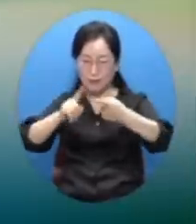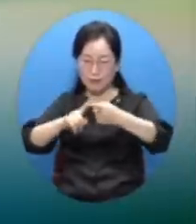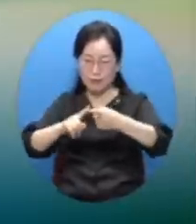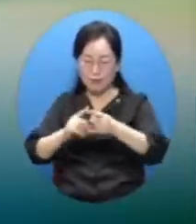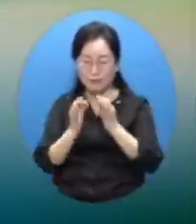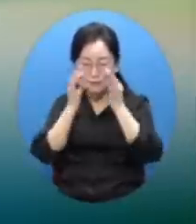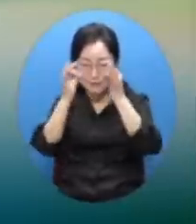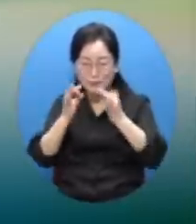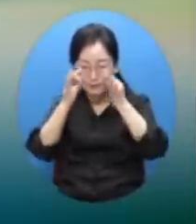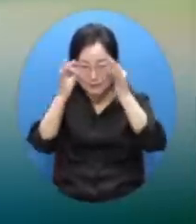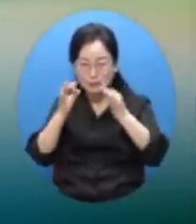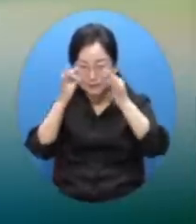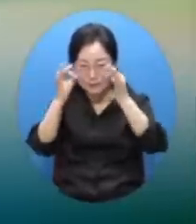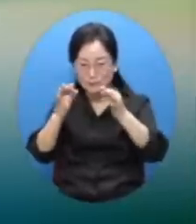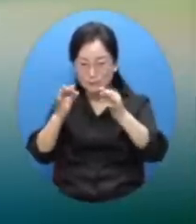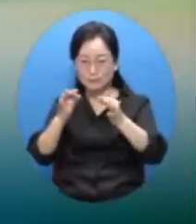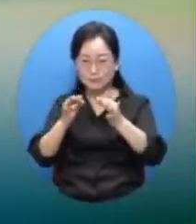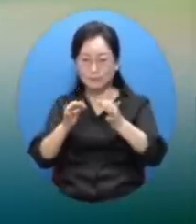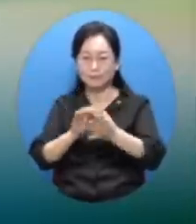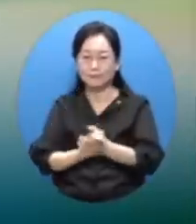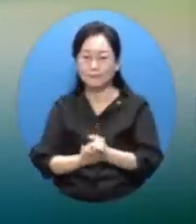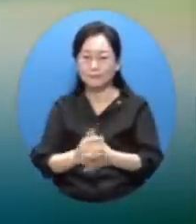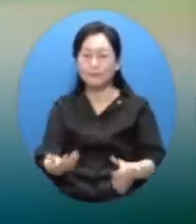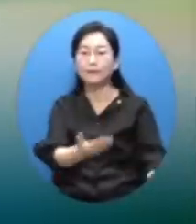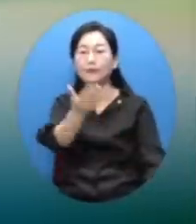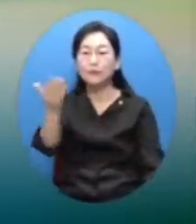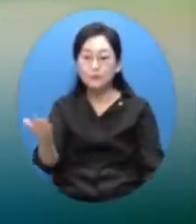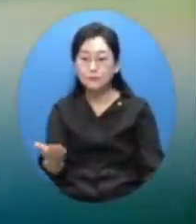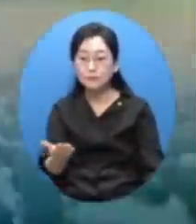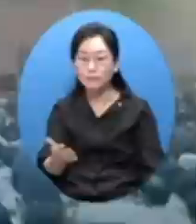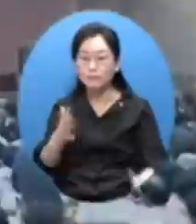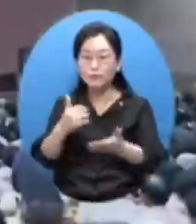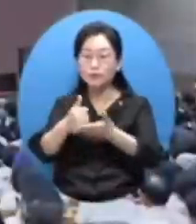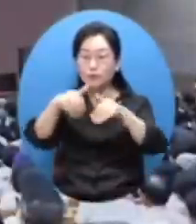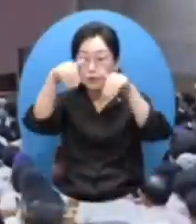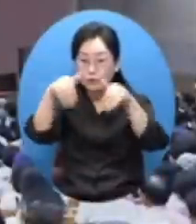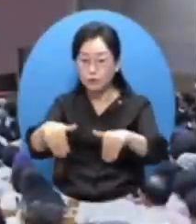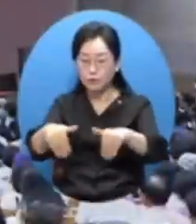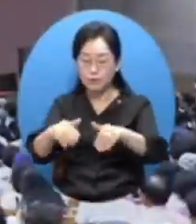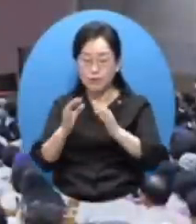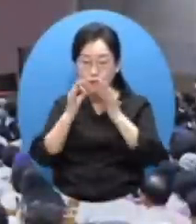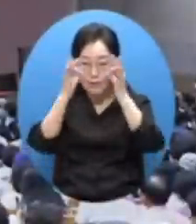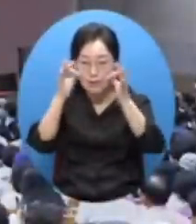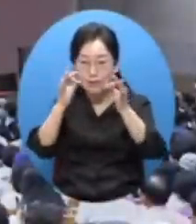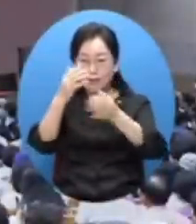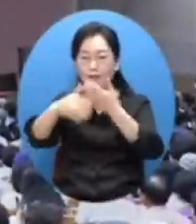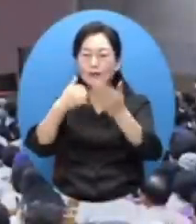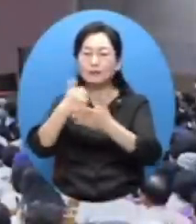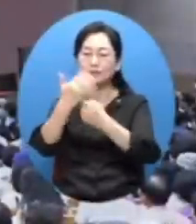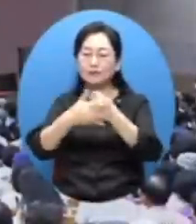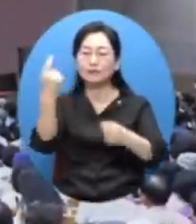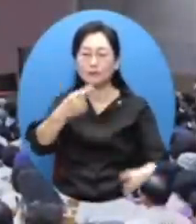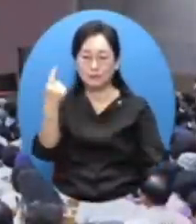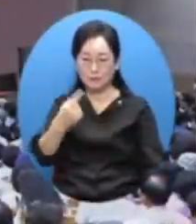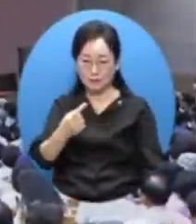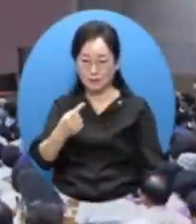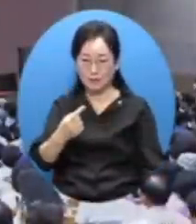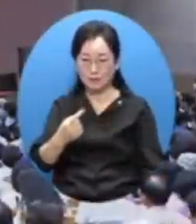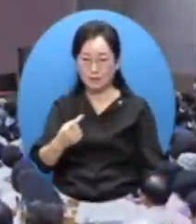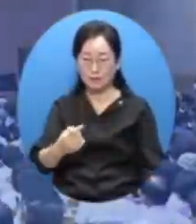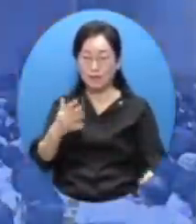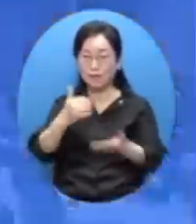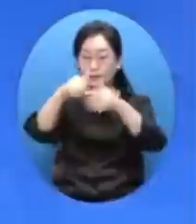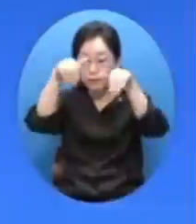애를 썼습니다. 여러분, 주님의 종으로 살려고 애를 쓰면 하나님의 은혜가 임하는 것입니다.